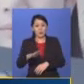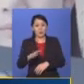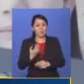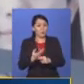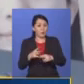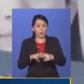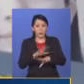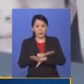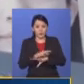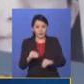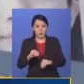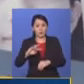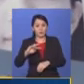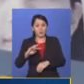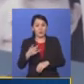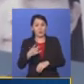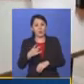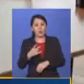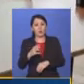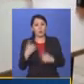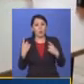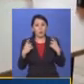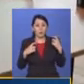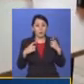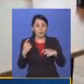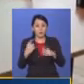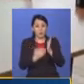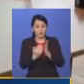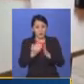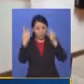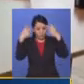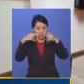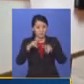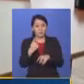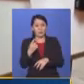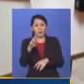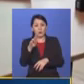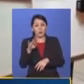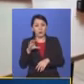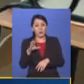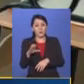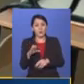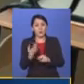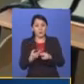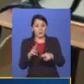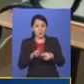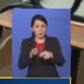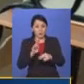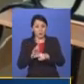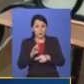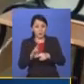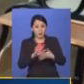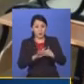оқушыдан артық болмау керек. 2-ші семестрден жоғары оқу орындары мен колледждердің 1-ші курс студенттері штаттық режимде білім